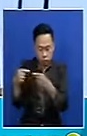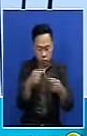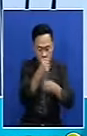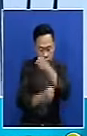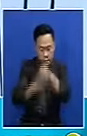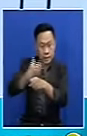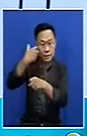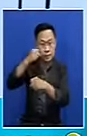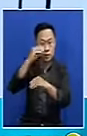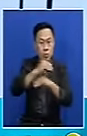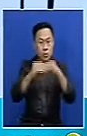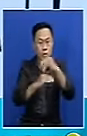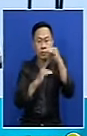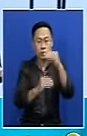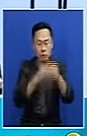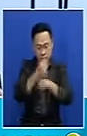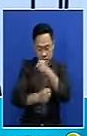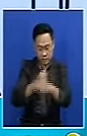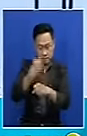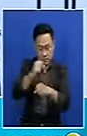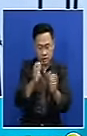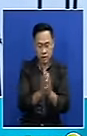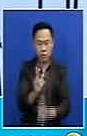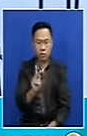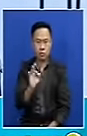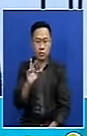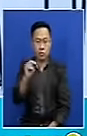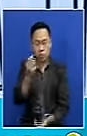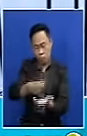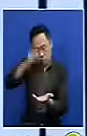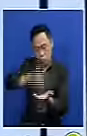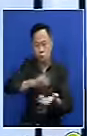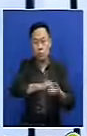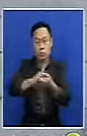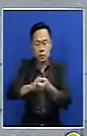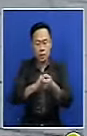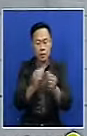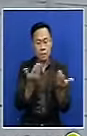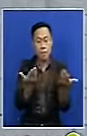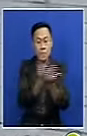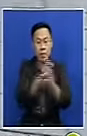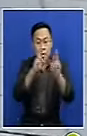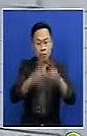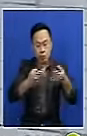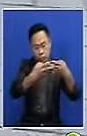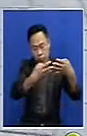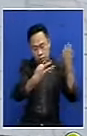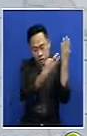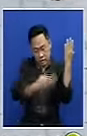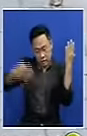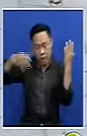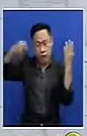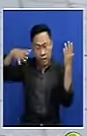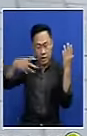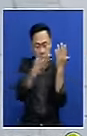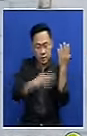ปีนะครับกฟน.ลงนามบันทึกข้อตกลงความร่วมมือโครงการเปลี่ยนระบบสายไฟฟ้าและสายสื่อสารโทรคมนาคมแบบสายอ